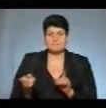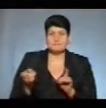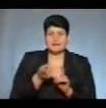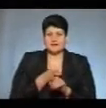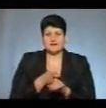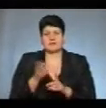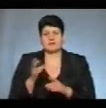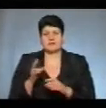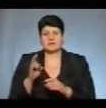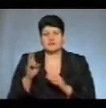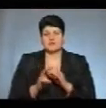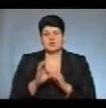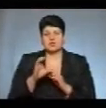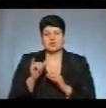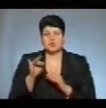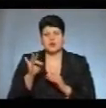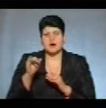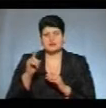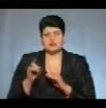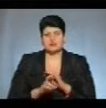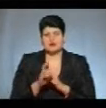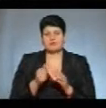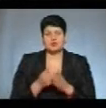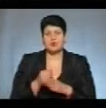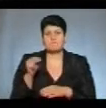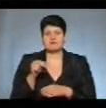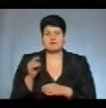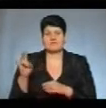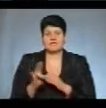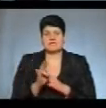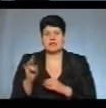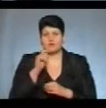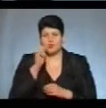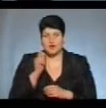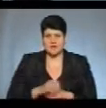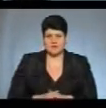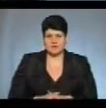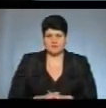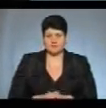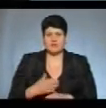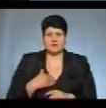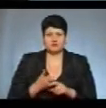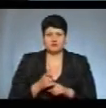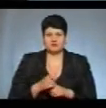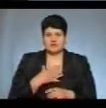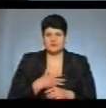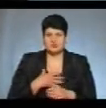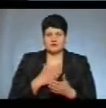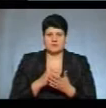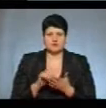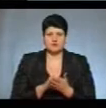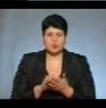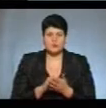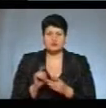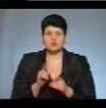парафії церкви Різдва Пресвятої Богородиці до Православної церкви України. Нам це дуже важливо, що ми вже маємо документ про те,